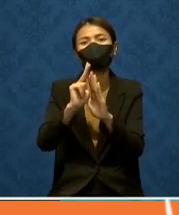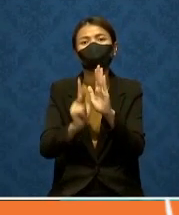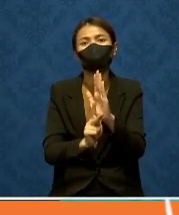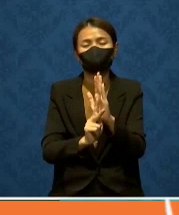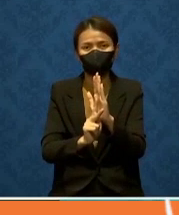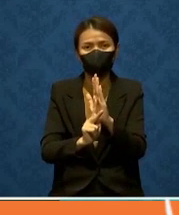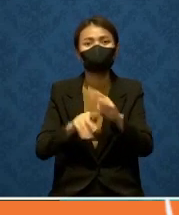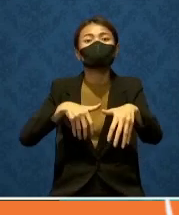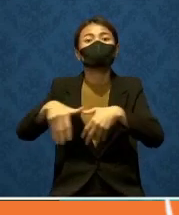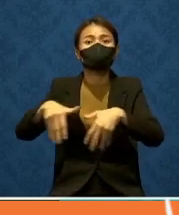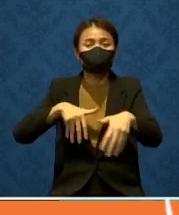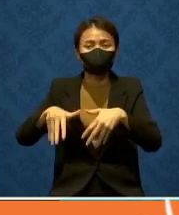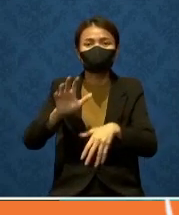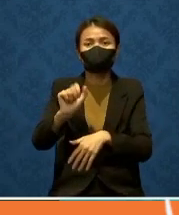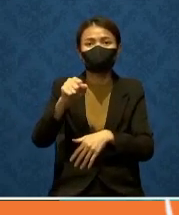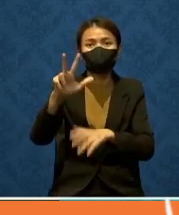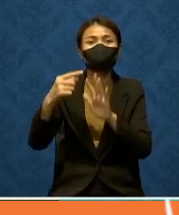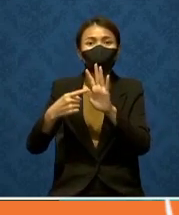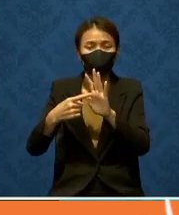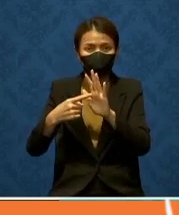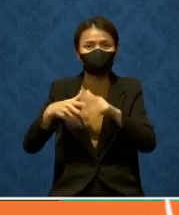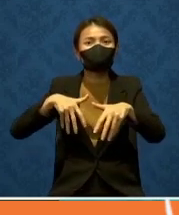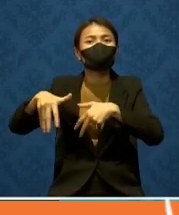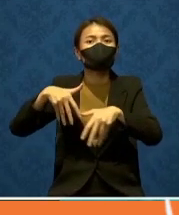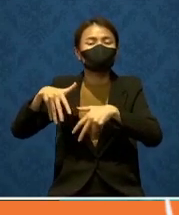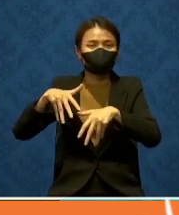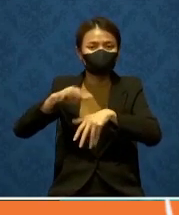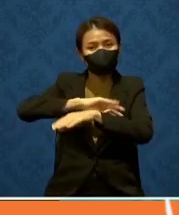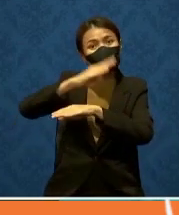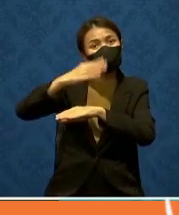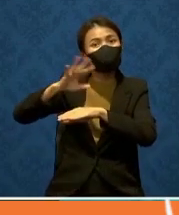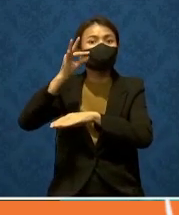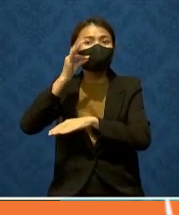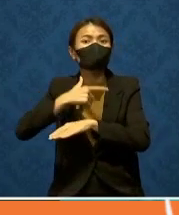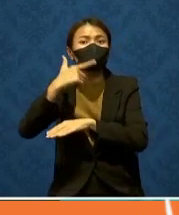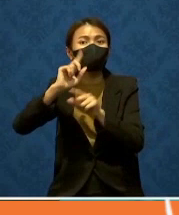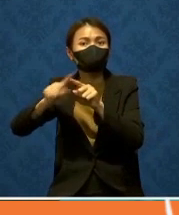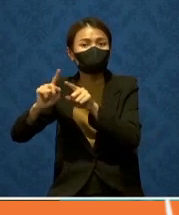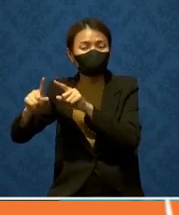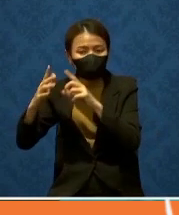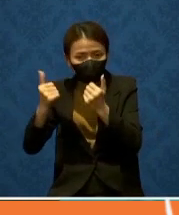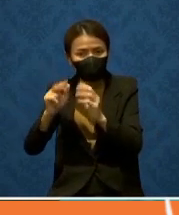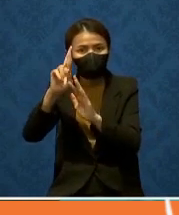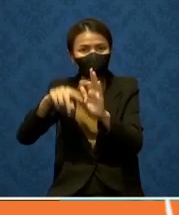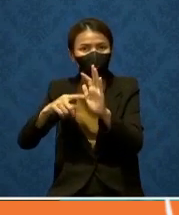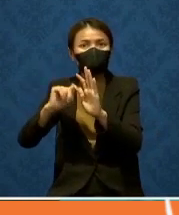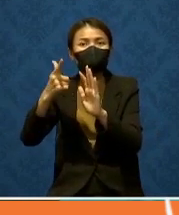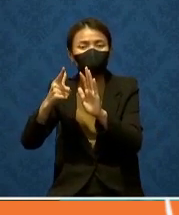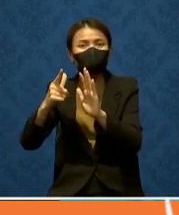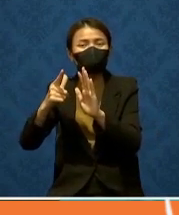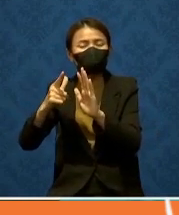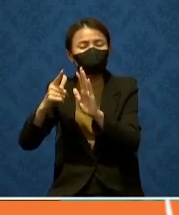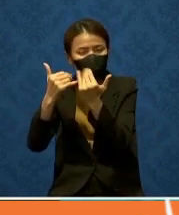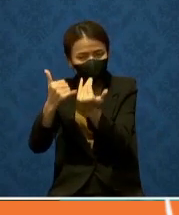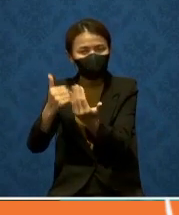าพื้นเมืองได้บรรจุไว้ในการพิจารณาแล้วนะครับสิ่งที่เราไม่เห็นคือร่างของรัฐบ